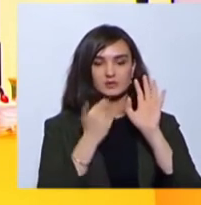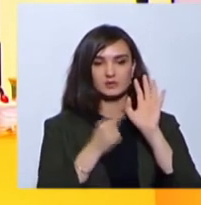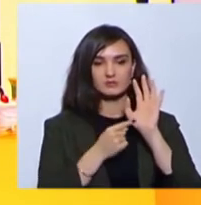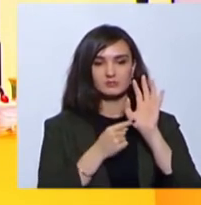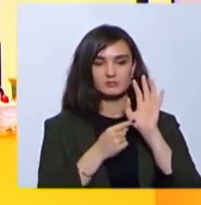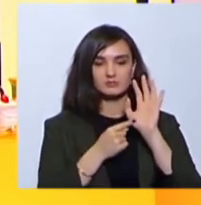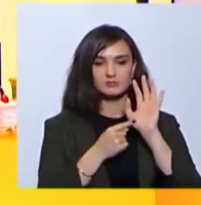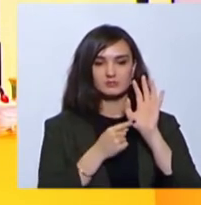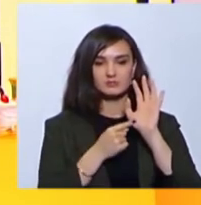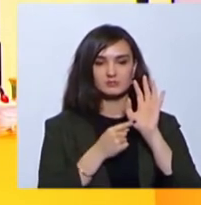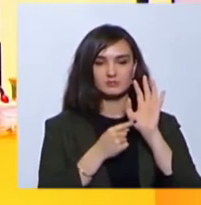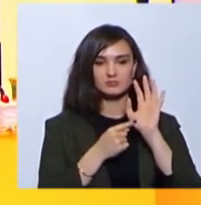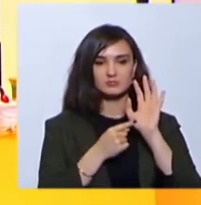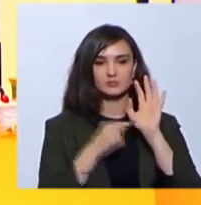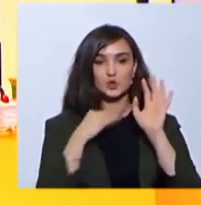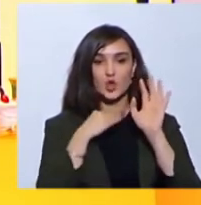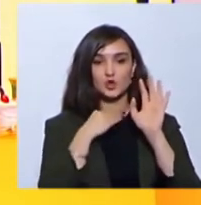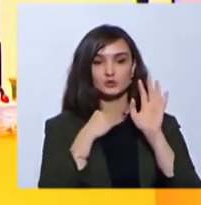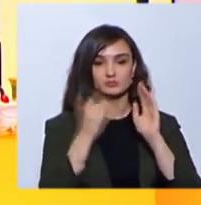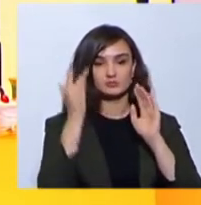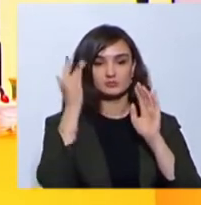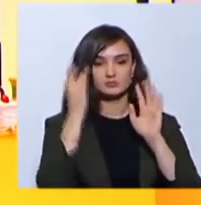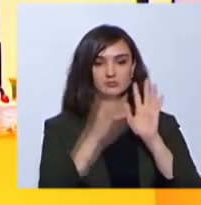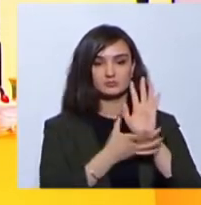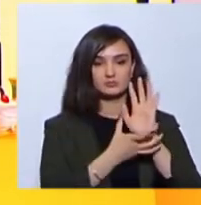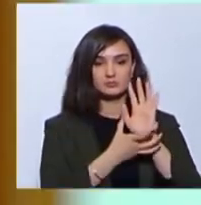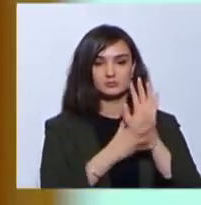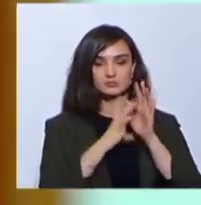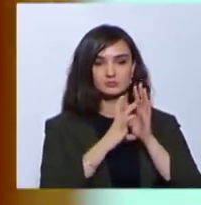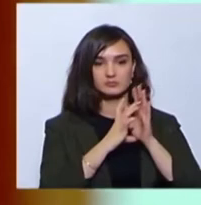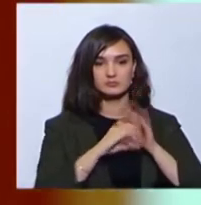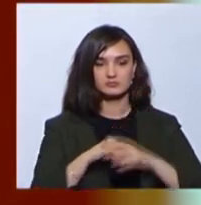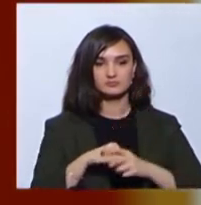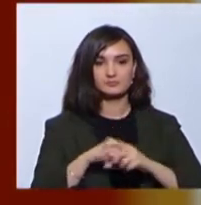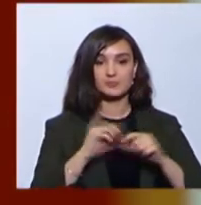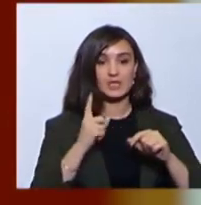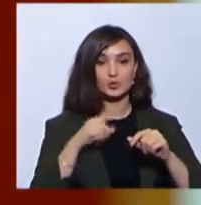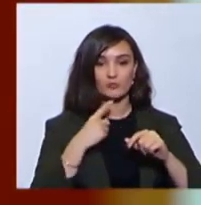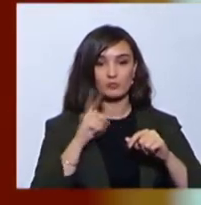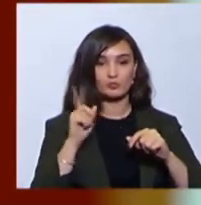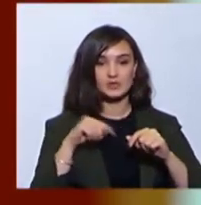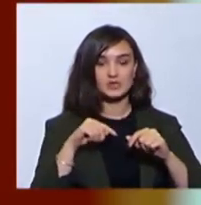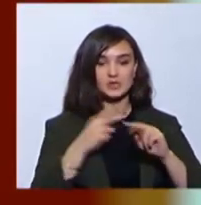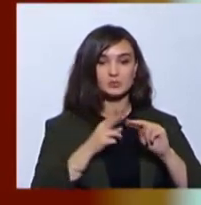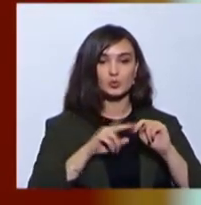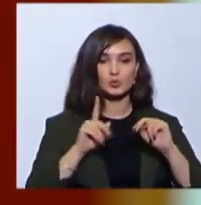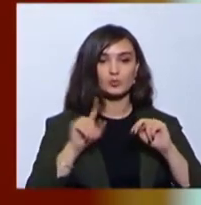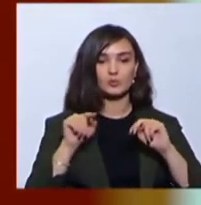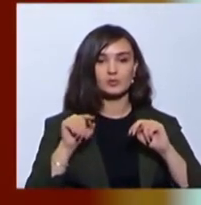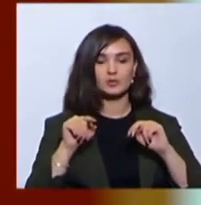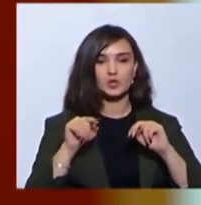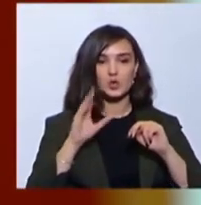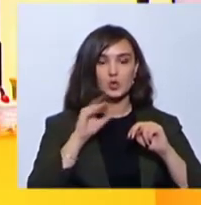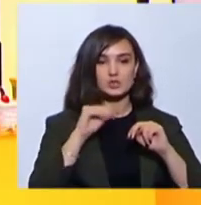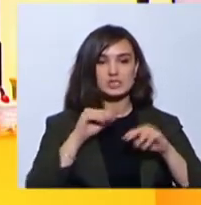შესაძლებელია და შეიძლება შევადაროთ ხორცის ნაჭერს, რომელსაც გამოვიყენებთ. რატომ ვამახვილებ ამაზე ყურადღებას? იმიტომ რომ მაშინაც